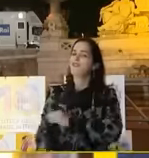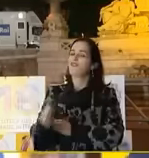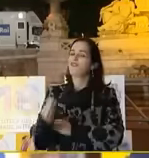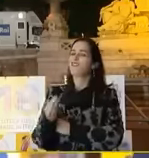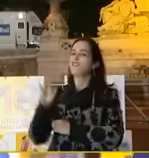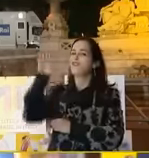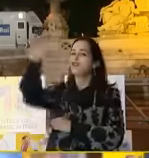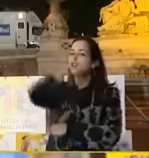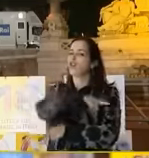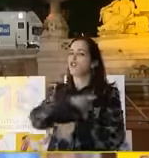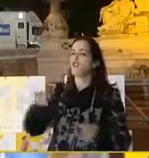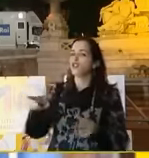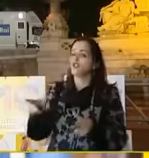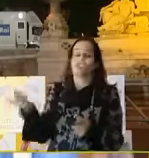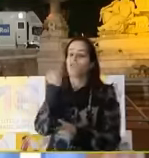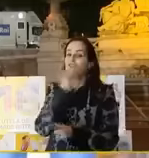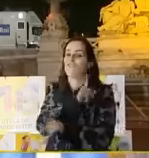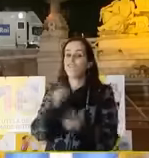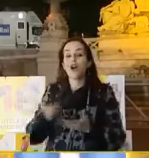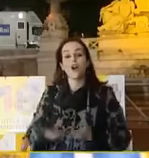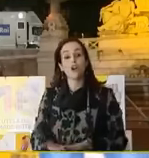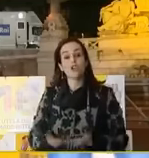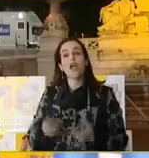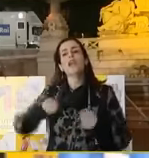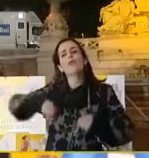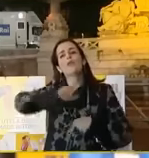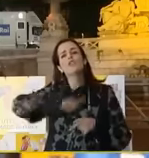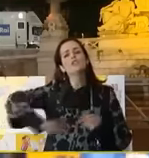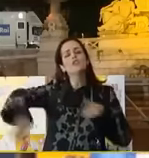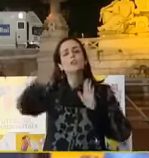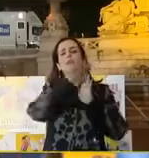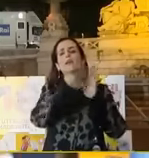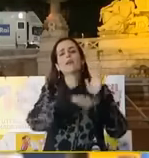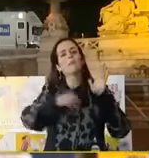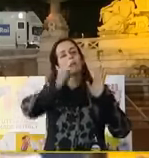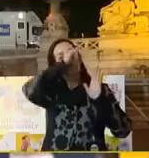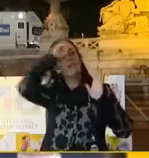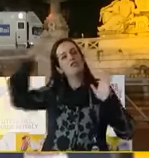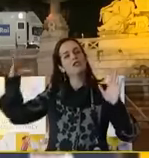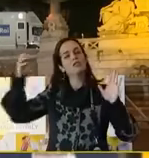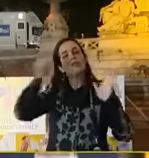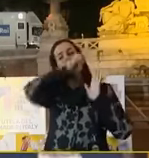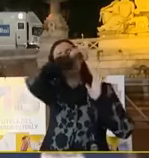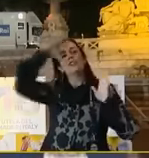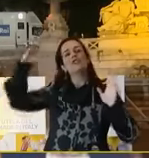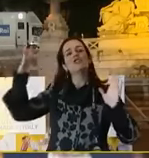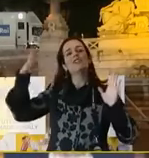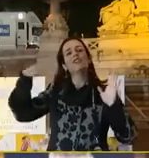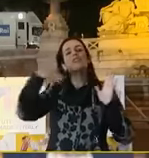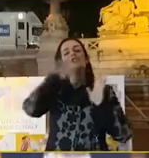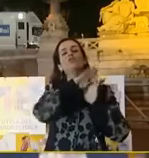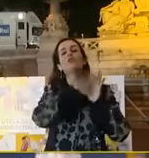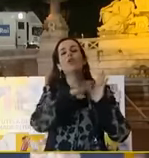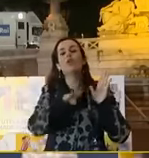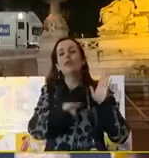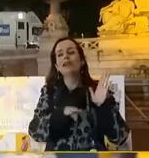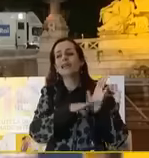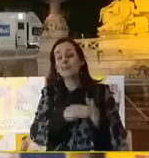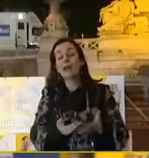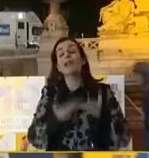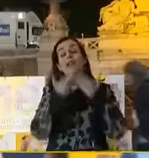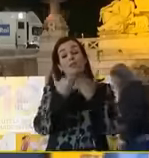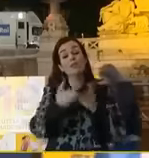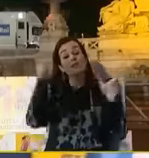quando abbiamo immaginato il nostro programma, abbiamo immaginato un programma di governo che cali nella vita delle persone, che una donna non